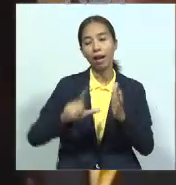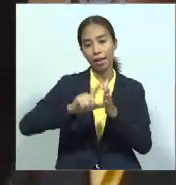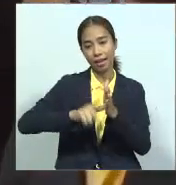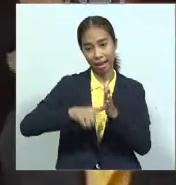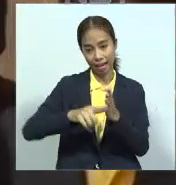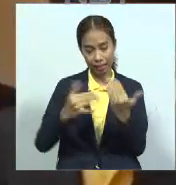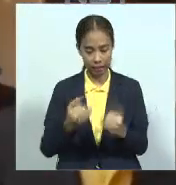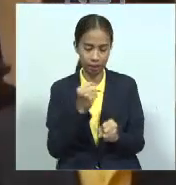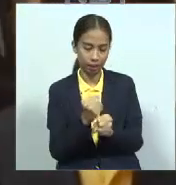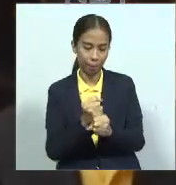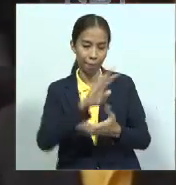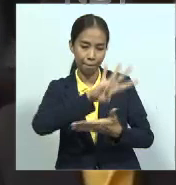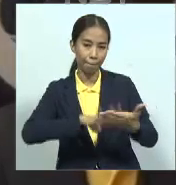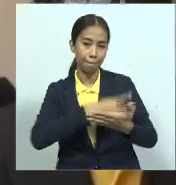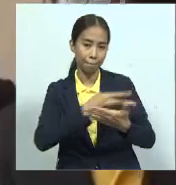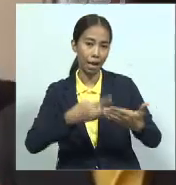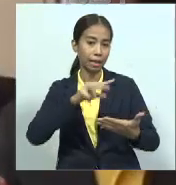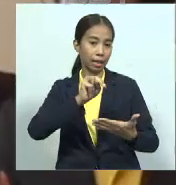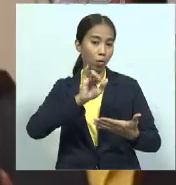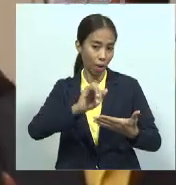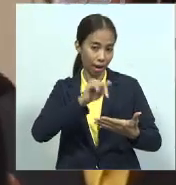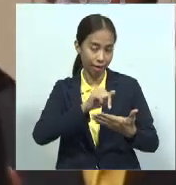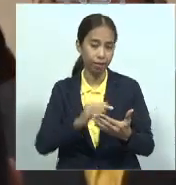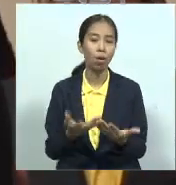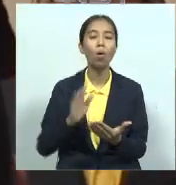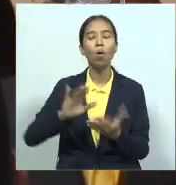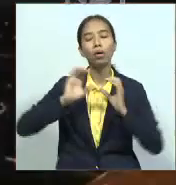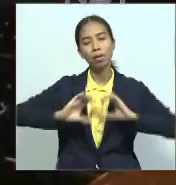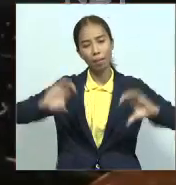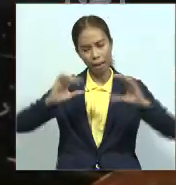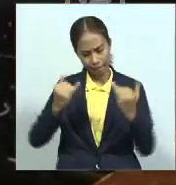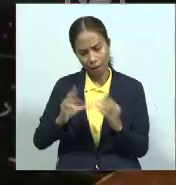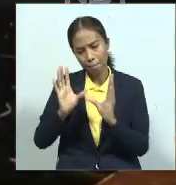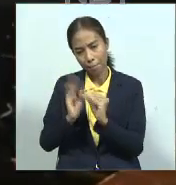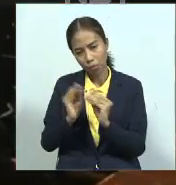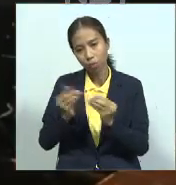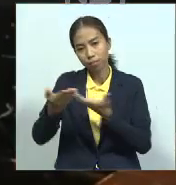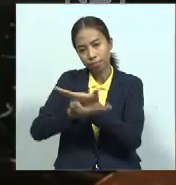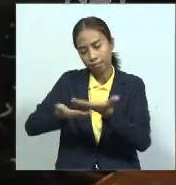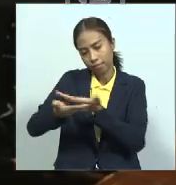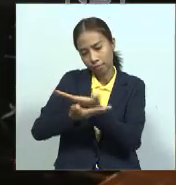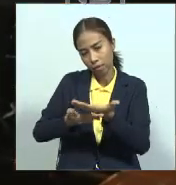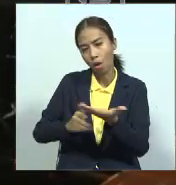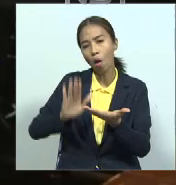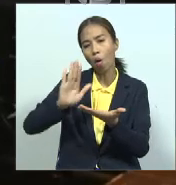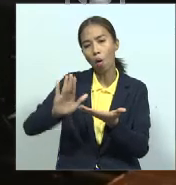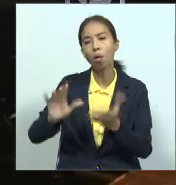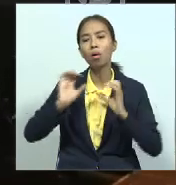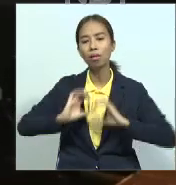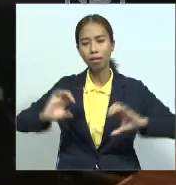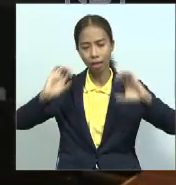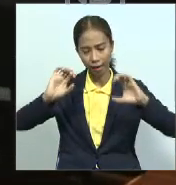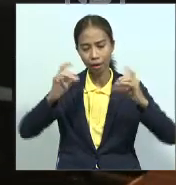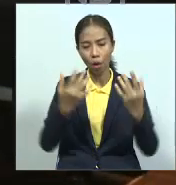งานจัดทำร่างนโยบายรัฐบาลเป็นประธานการประชุมเพื่อหารือถึงกำหนดแนวนโยบายแห่งรัฐที่จะแถล